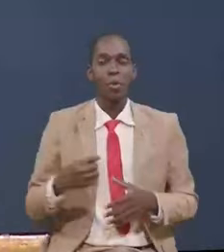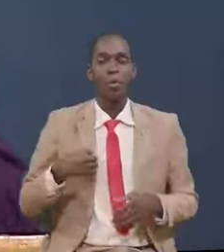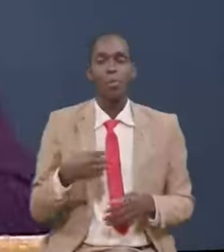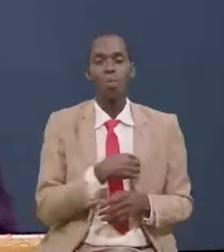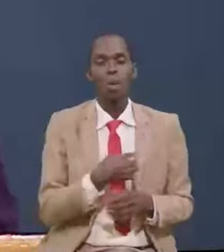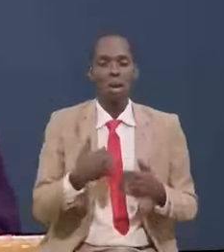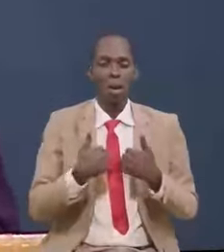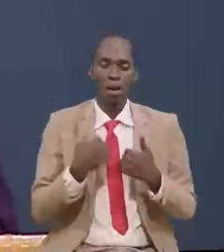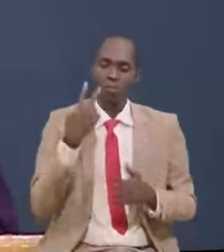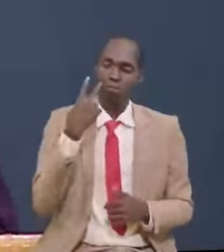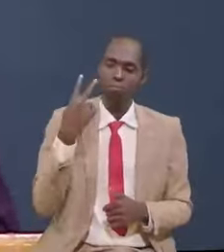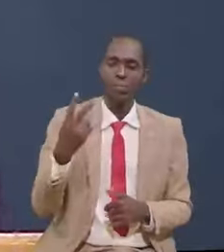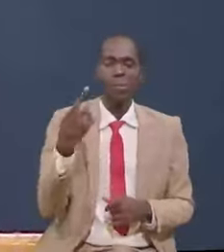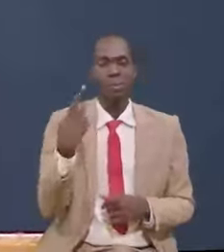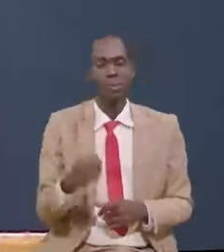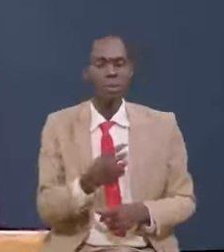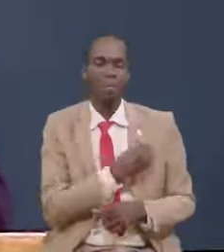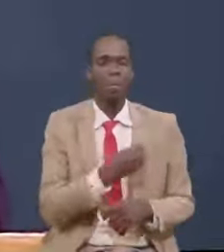Nous avons trouvé le Messie.